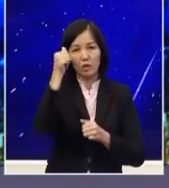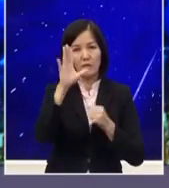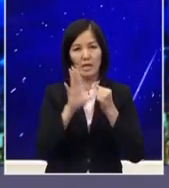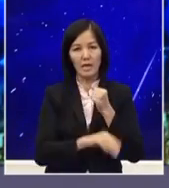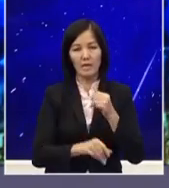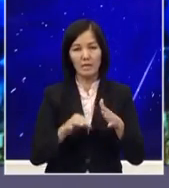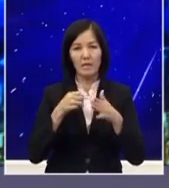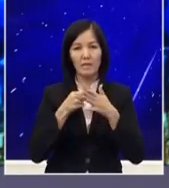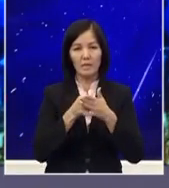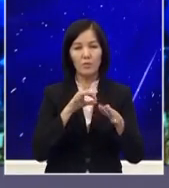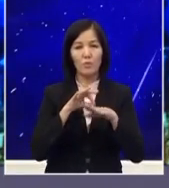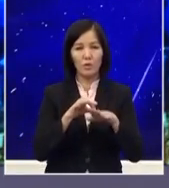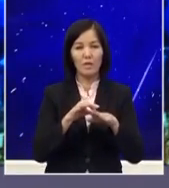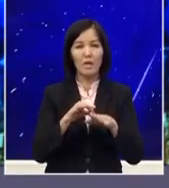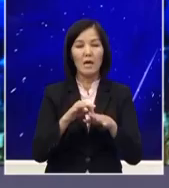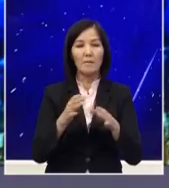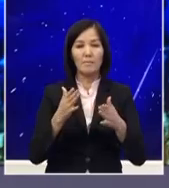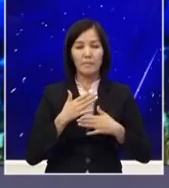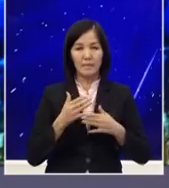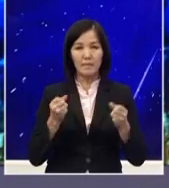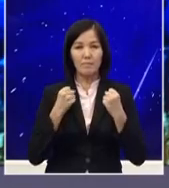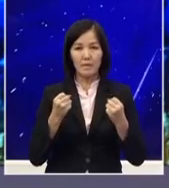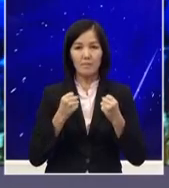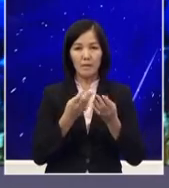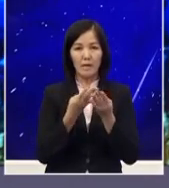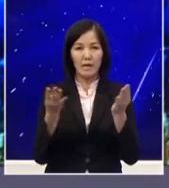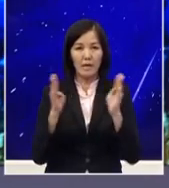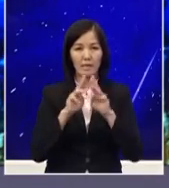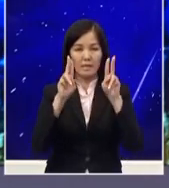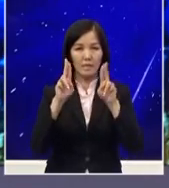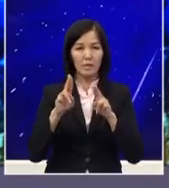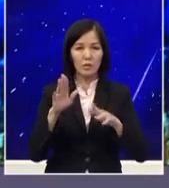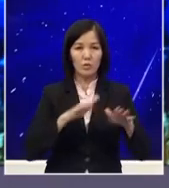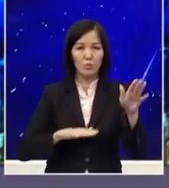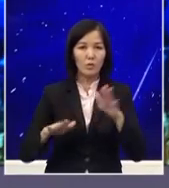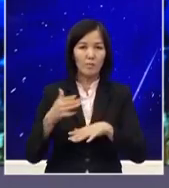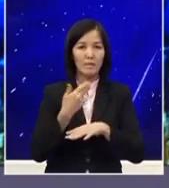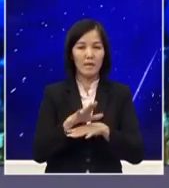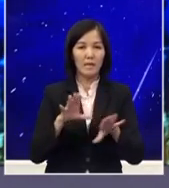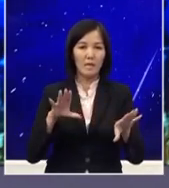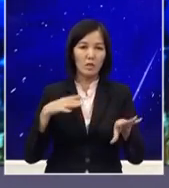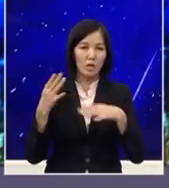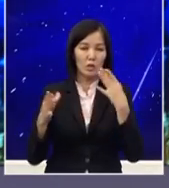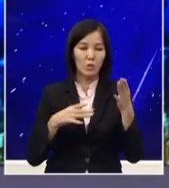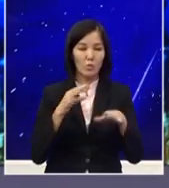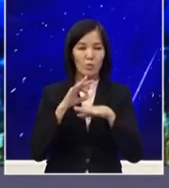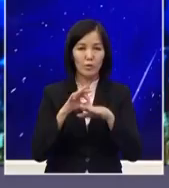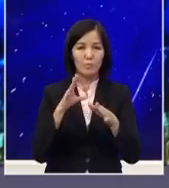аяғында өтпек. Айта кетейік, жерлестеріміз наурыз айынан бері карантин ережесіне сай суда емес далада жаттығу өткізіп